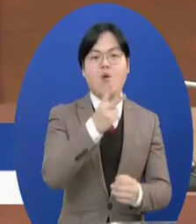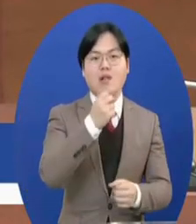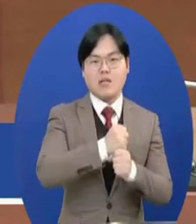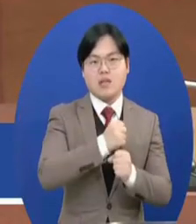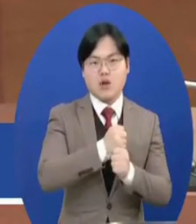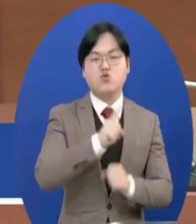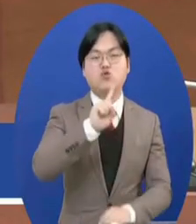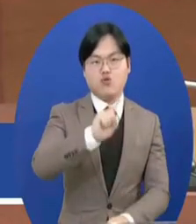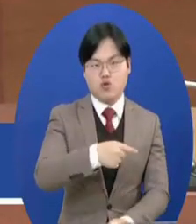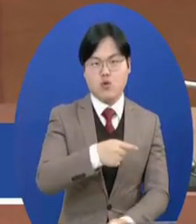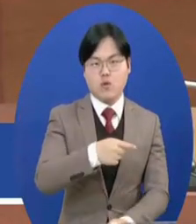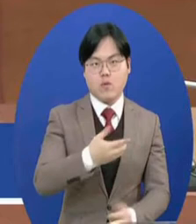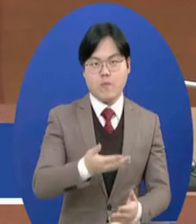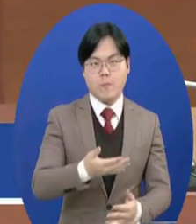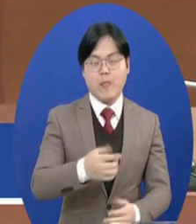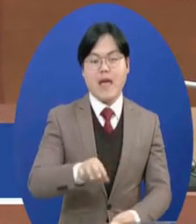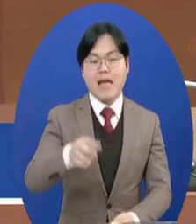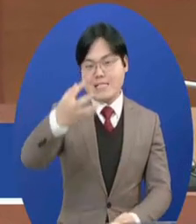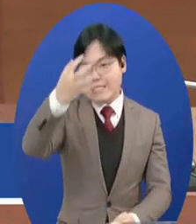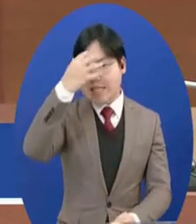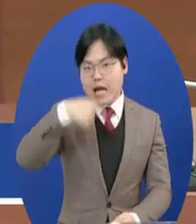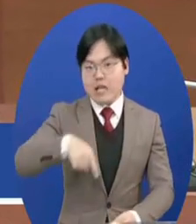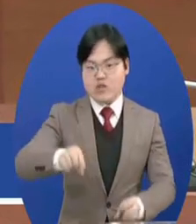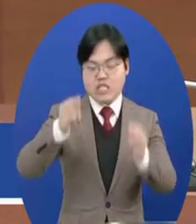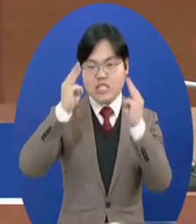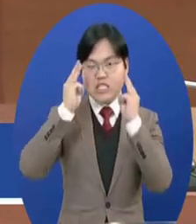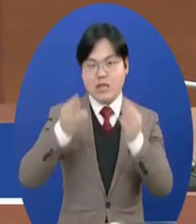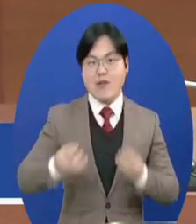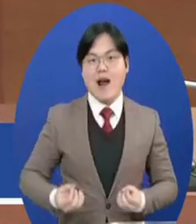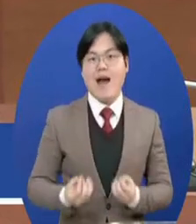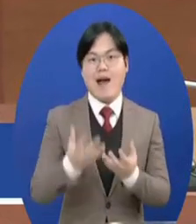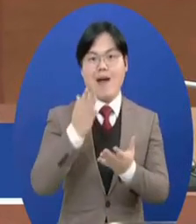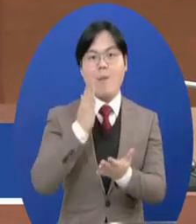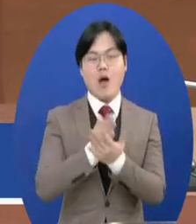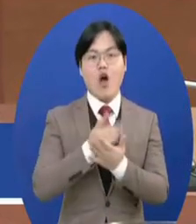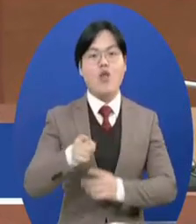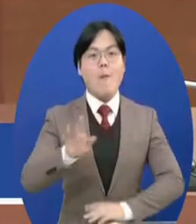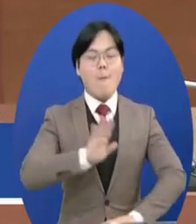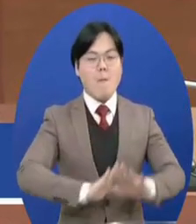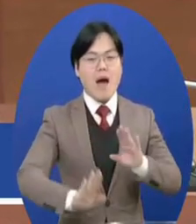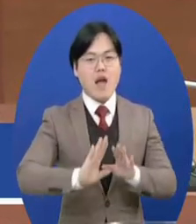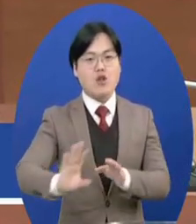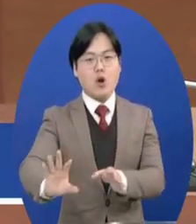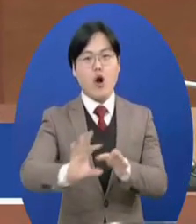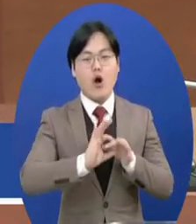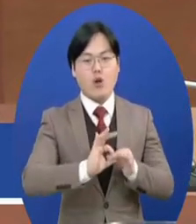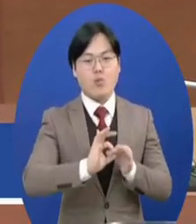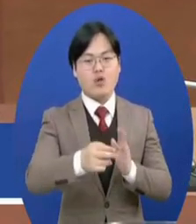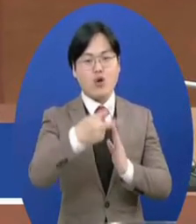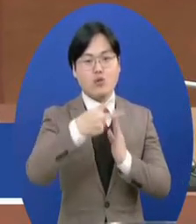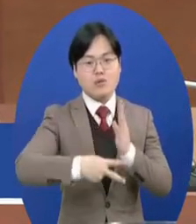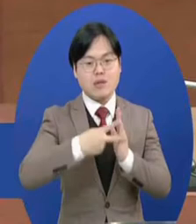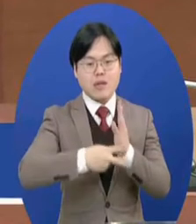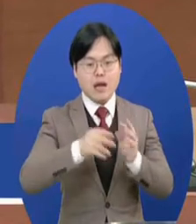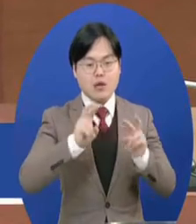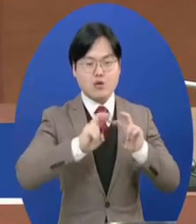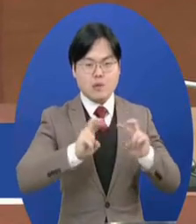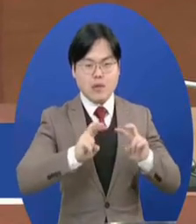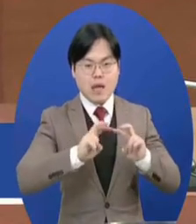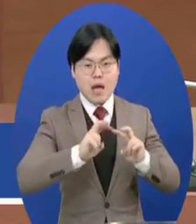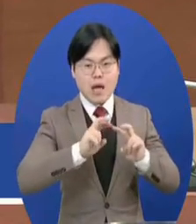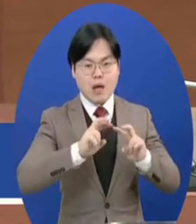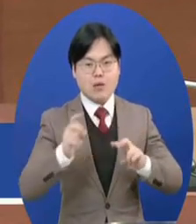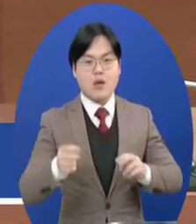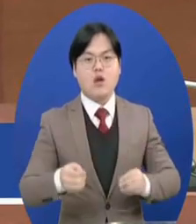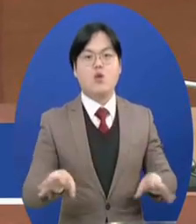сэнсрас гаргаж байгаа амаргүй энэ одоо шийдвэр гаргаж байгаа ч гэсэн энэ өнөөгийн нөхцөл байдлыг үнэлж гаргаж байгаа шийдвэрээ гэж ойлгож